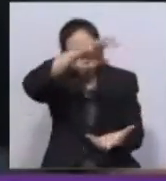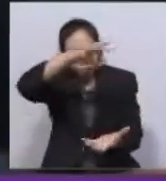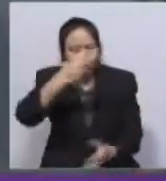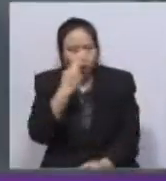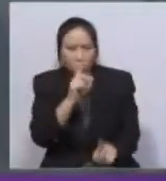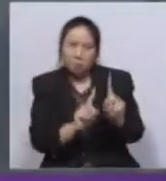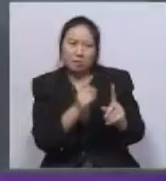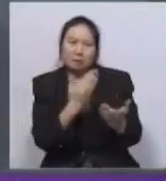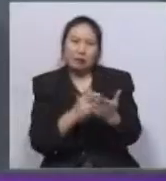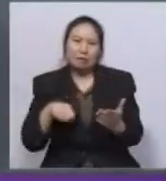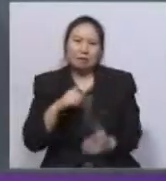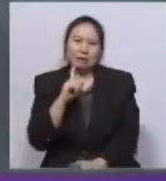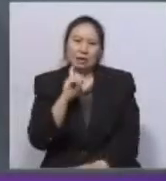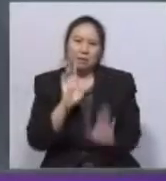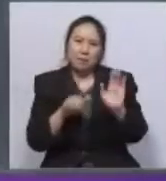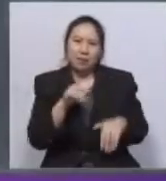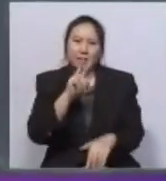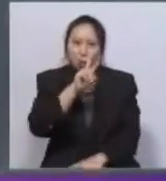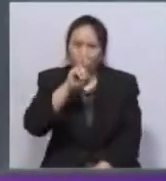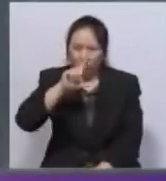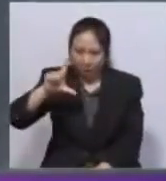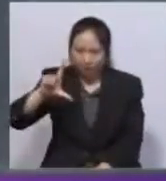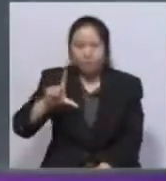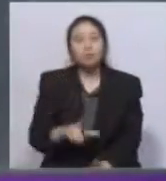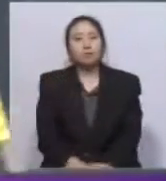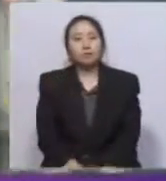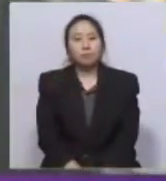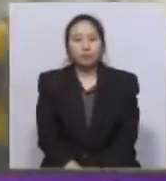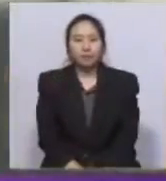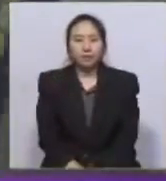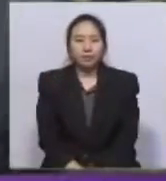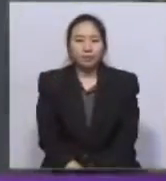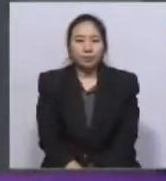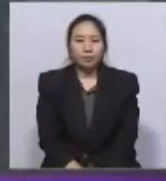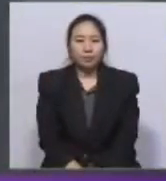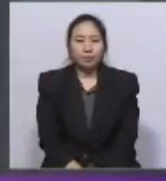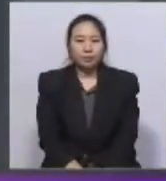เมินความเสียหายเบื้องต้นตอนนี้กว่า200ล้านบาทแล้วค่ะ